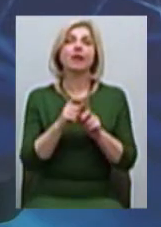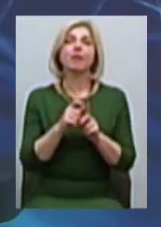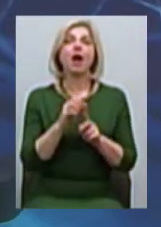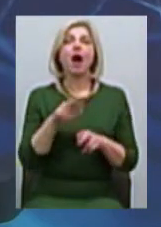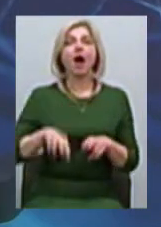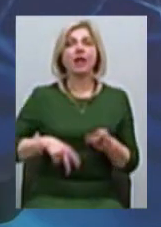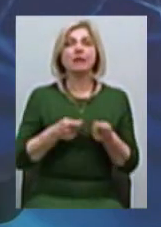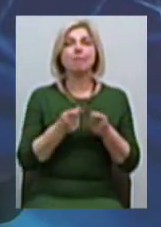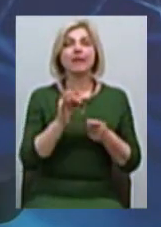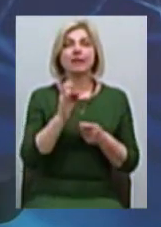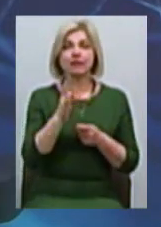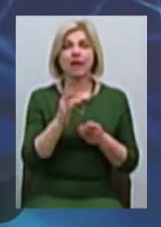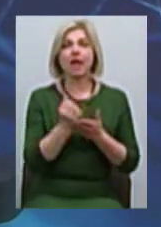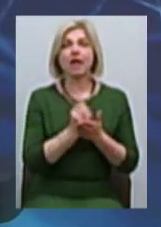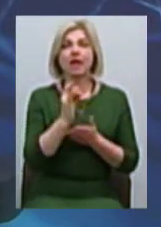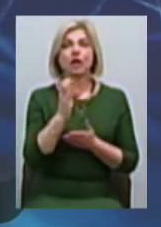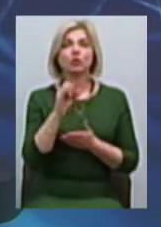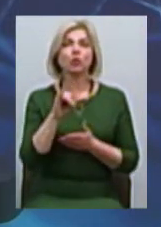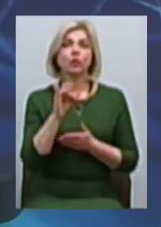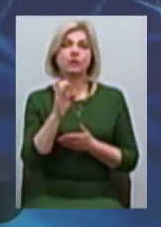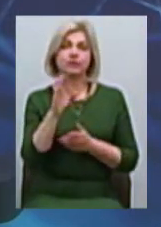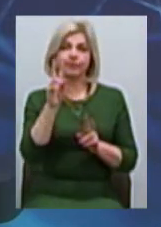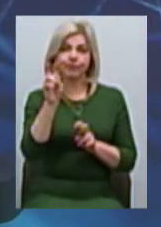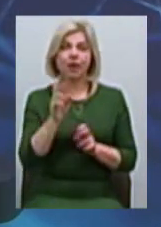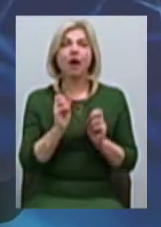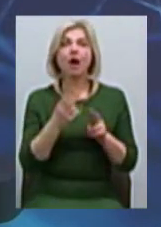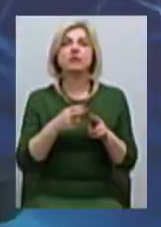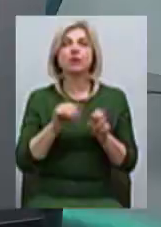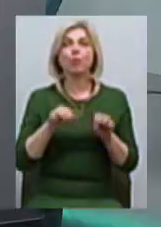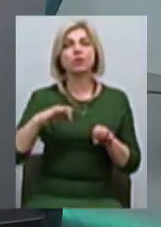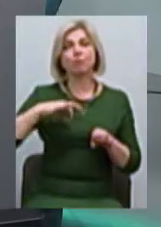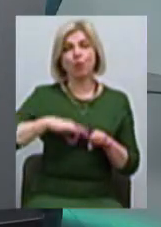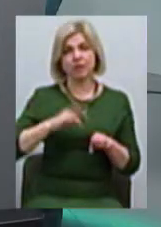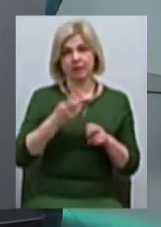адмінресурс. Наскільки вагомим він може бути на цих виборах?